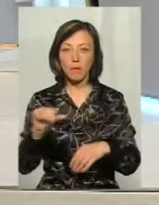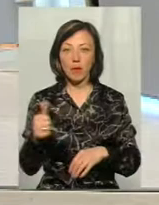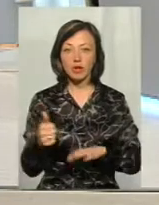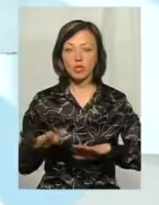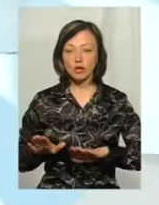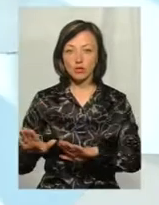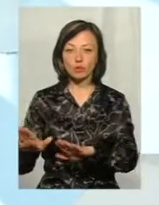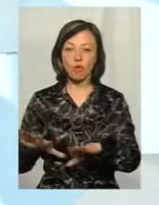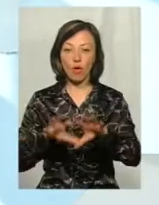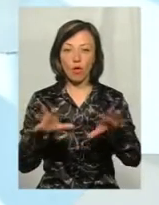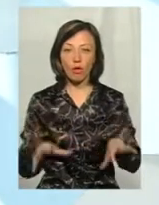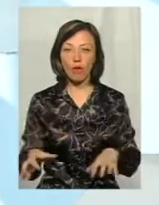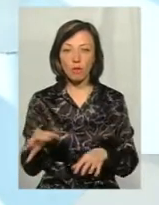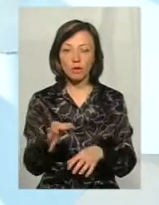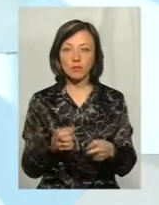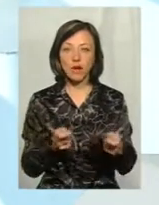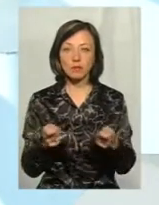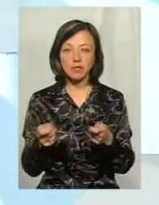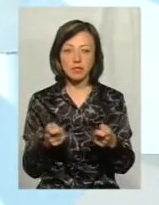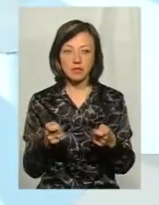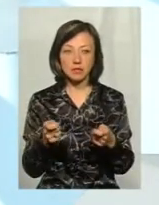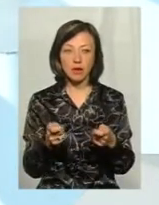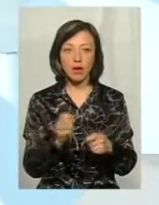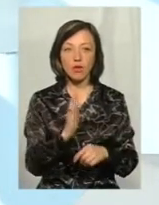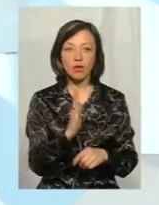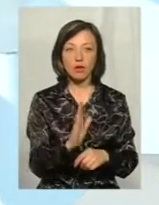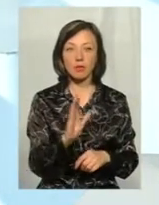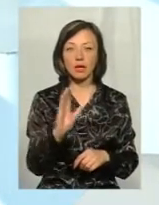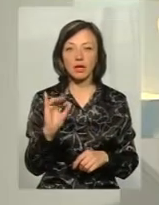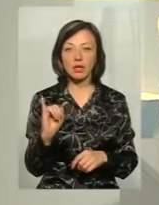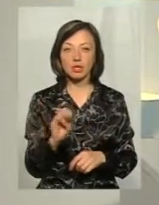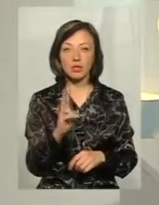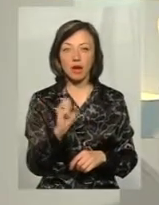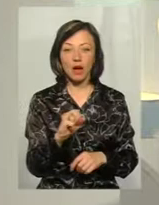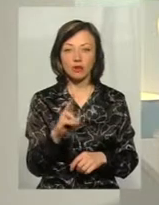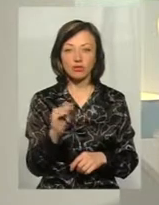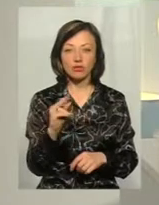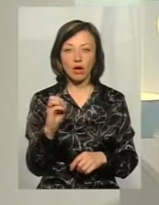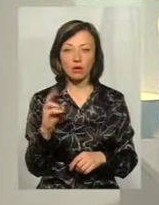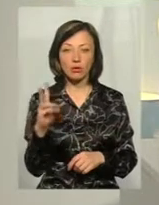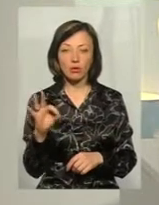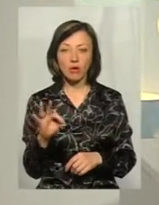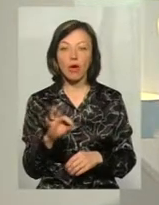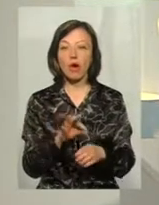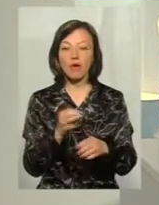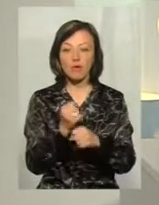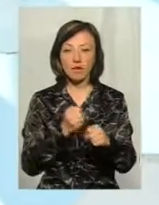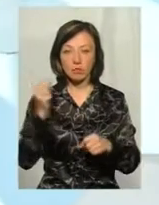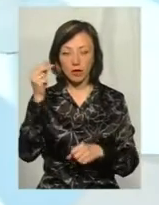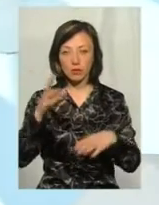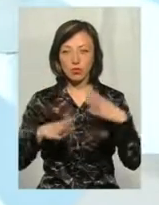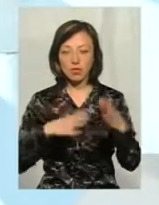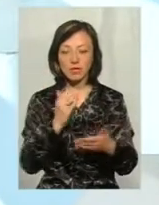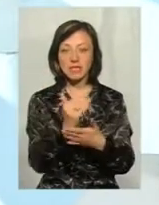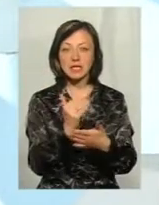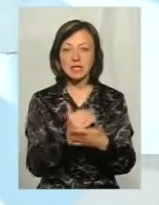заступник голови обласної державної адміністрації Володимир Ілліч Кальніченко, от, де ми відпрацьовували